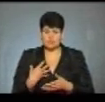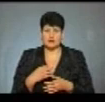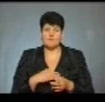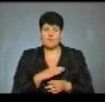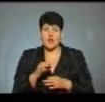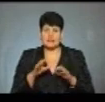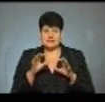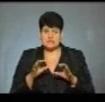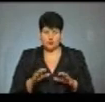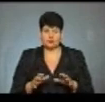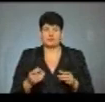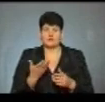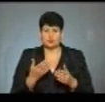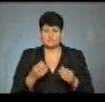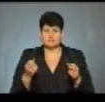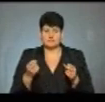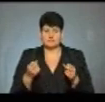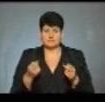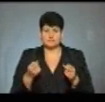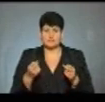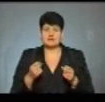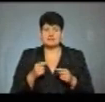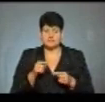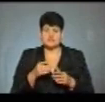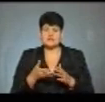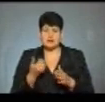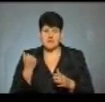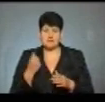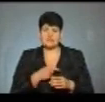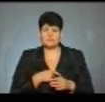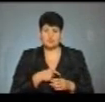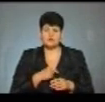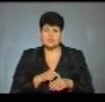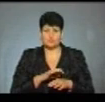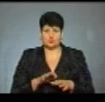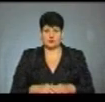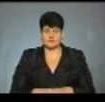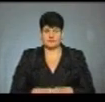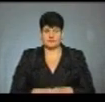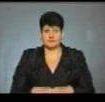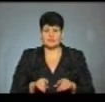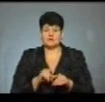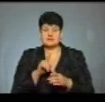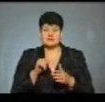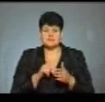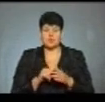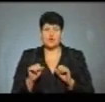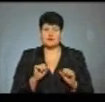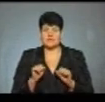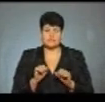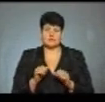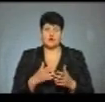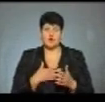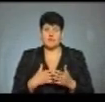проект закону, в якому ми спеціалізованим законом все-таки знімаємо депутатську недоторканність. Маємо також запитання від координаторки